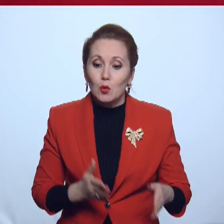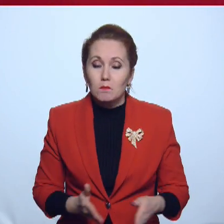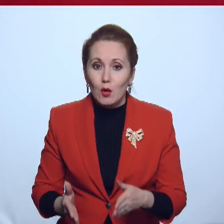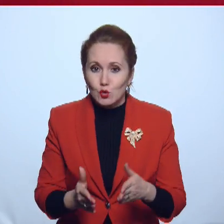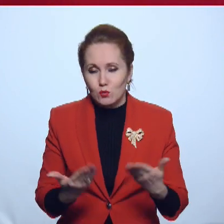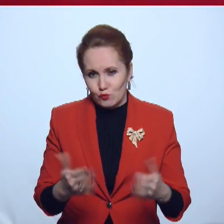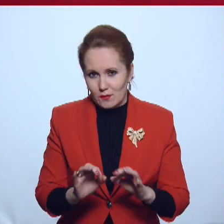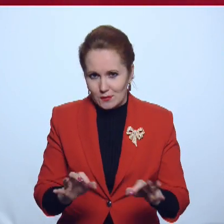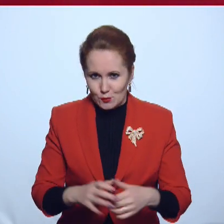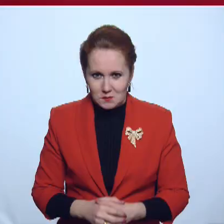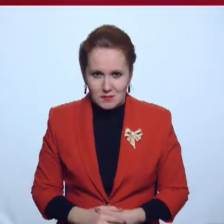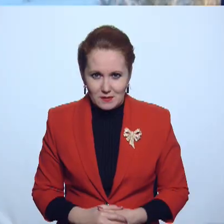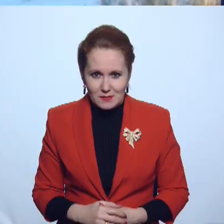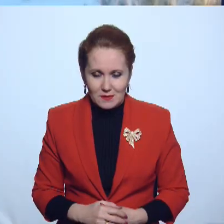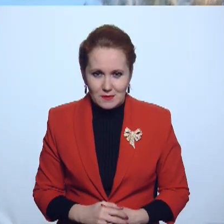рассказали авторы проекта.